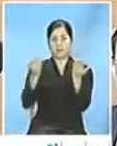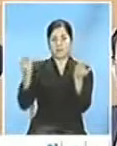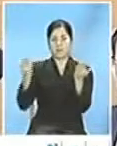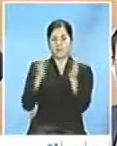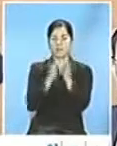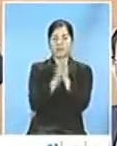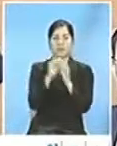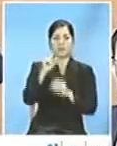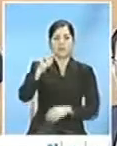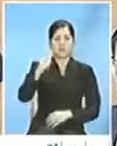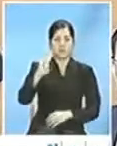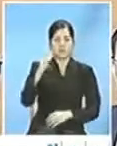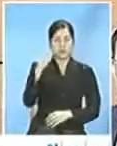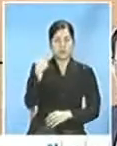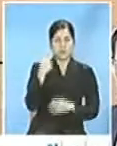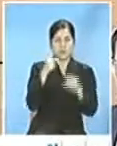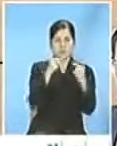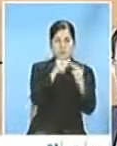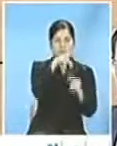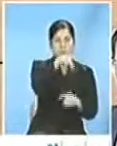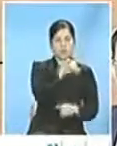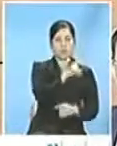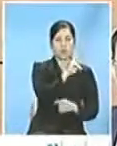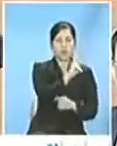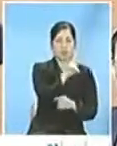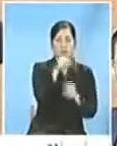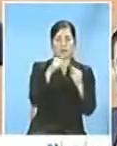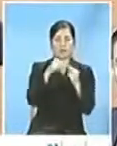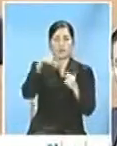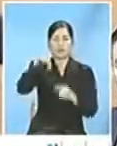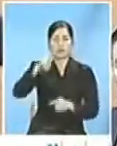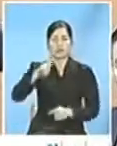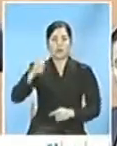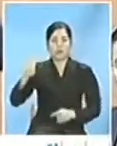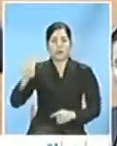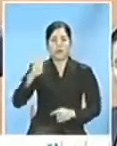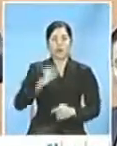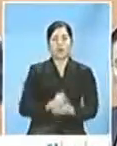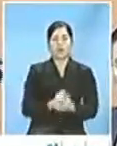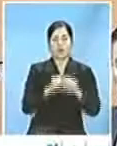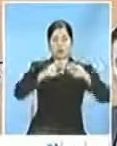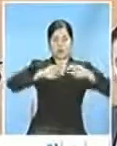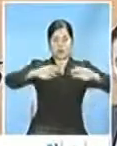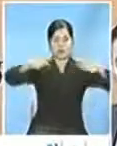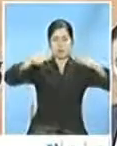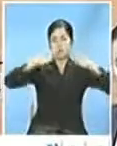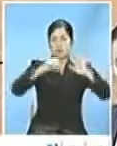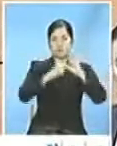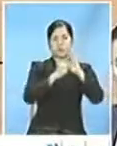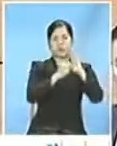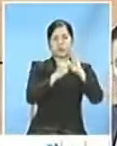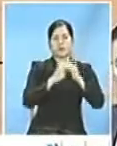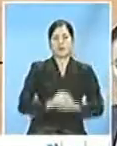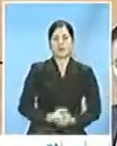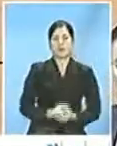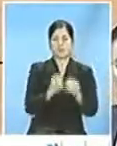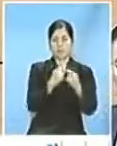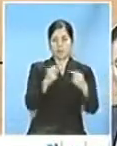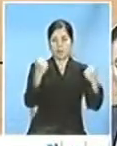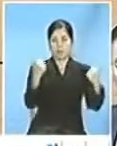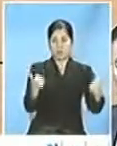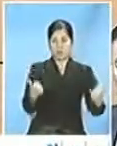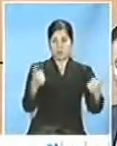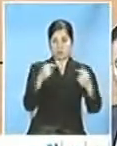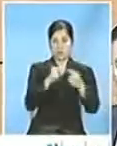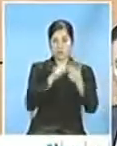ทั้งที่เป็นพรก.ทั้งที่เป็นพรบ.เสนอโดยรัฐบาลทั้งสิ้นวันนี้ที่มาคาสภา